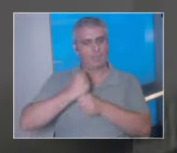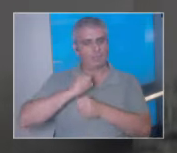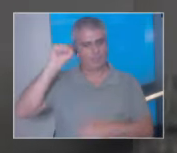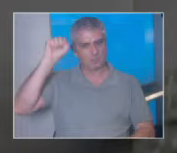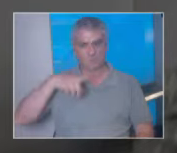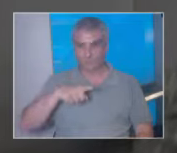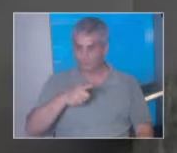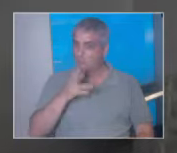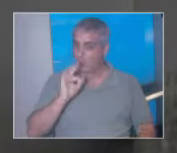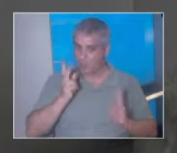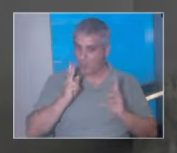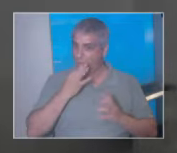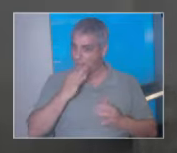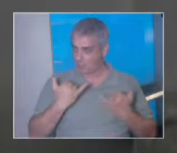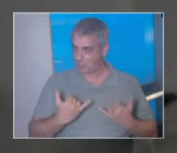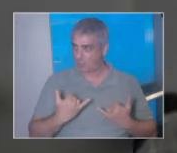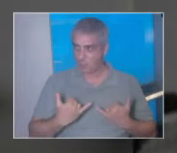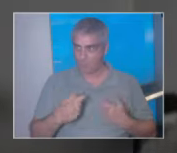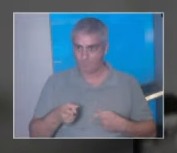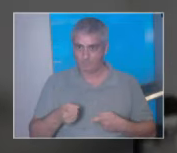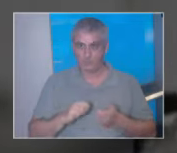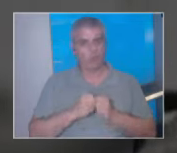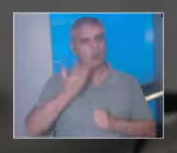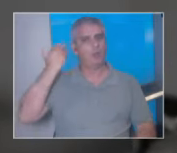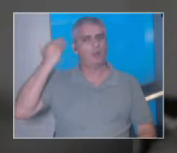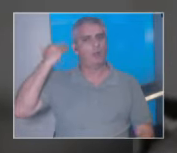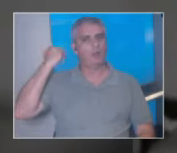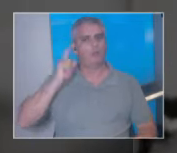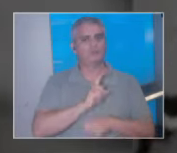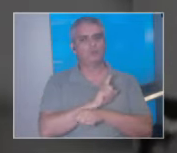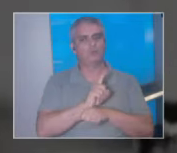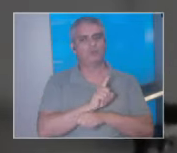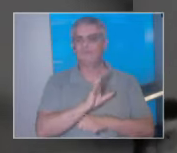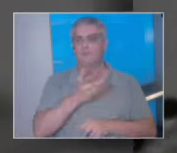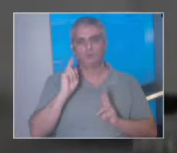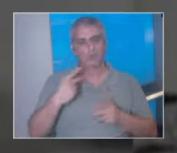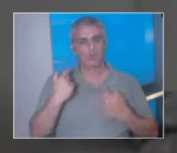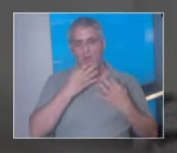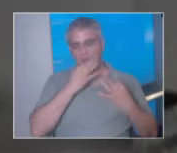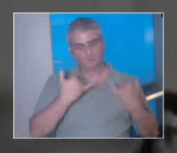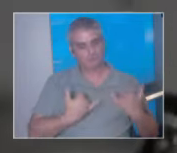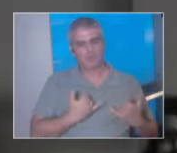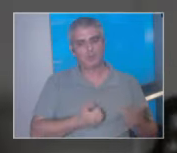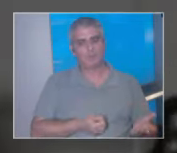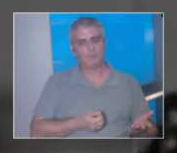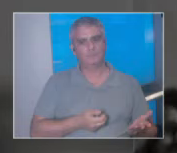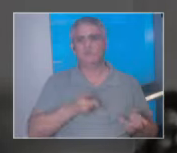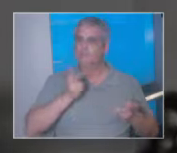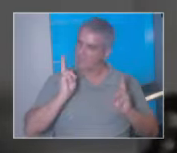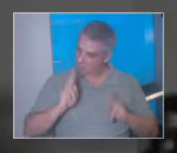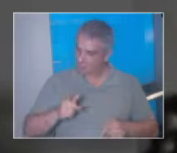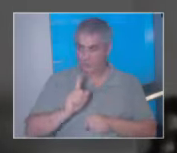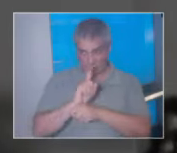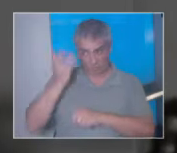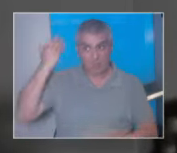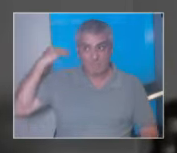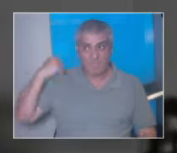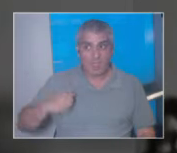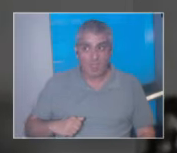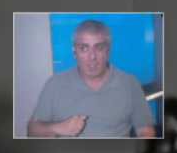האם הוא יכול להרשות לו לעצמו היום? מה שהוא יכול להרשות לעצמו היום, יכול היה